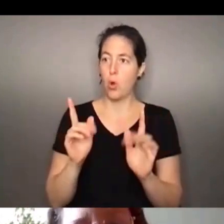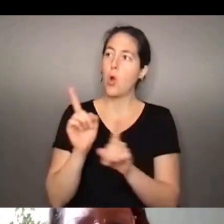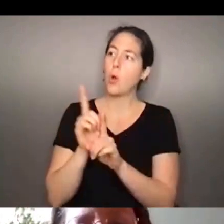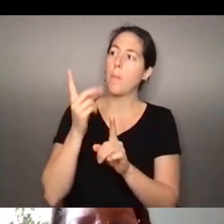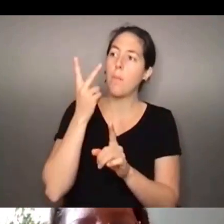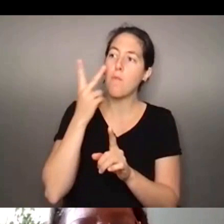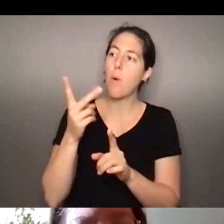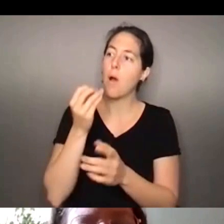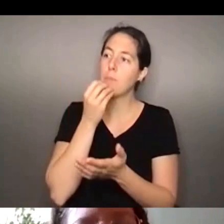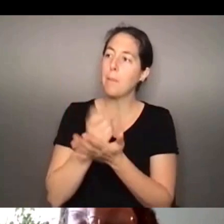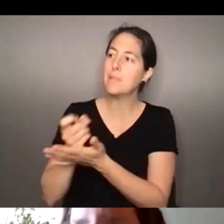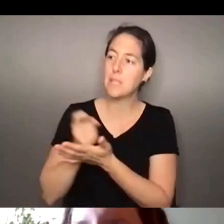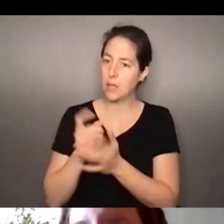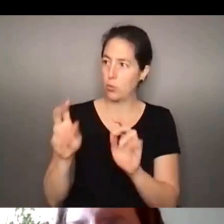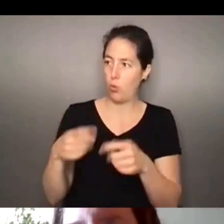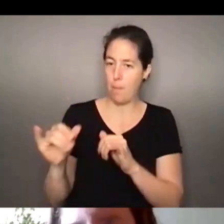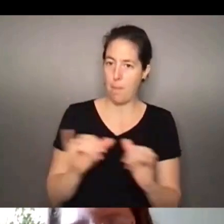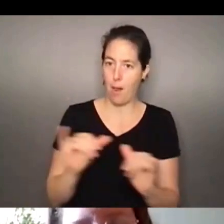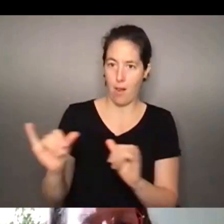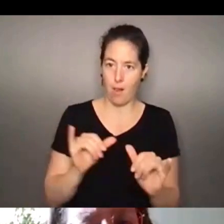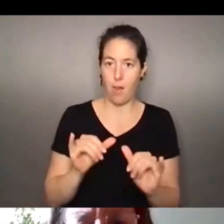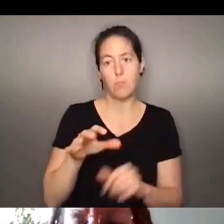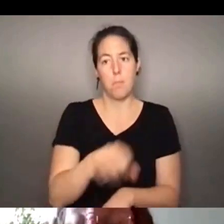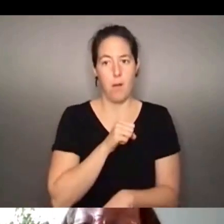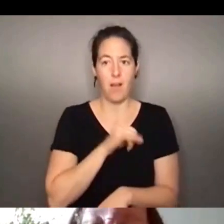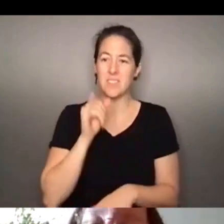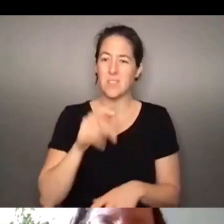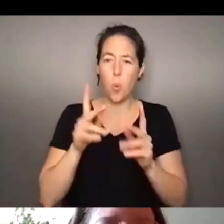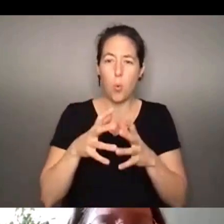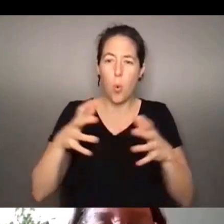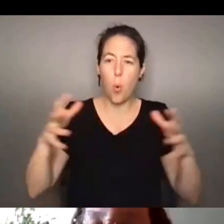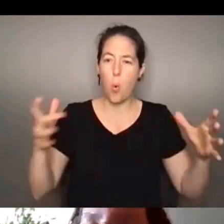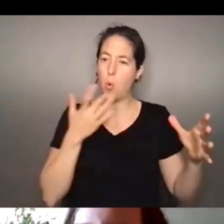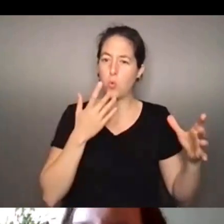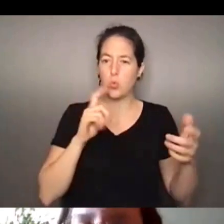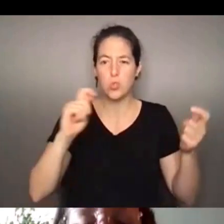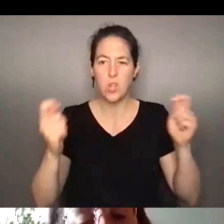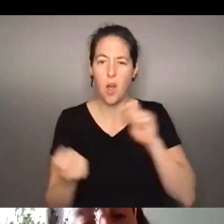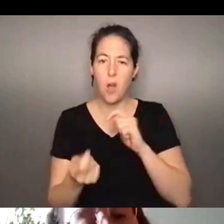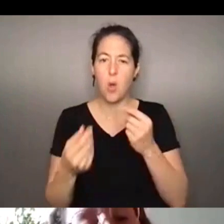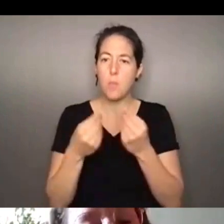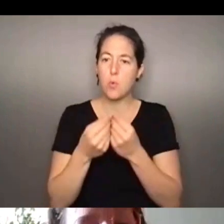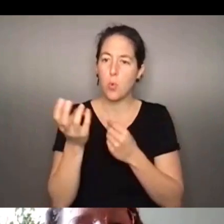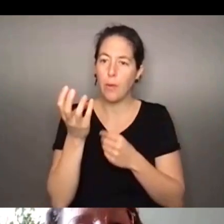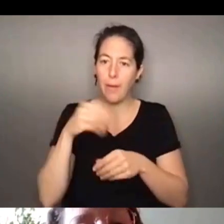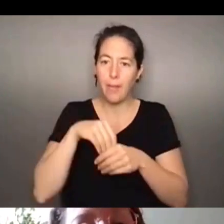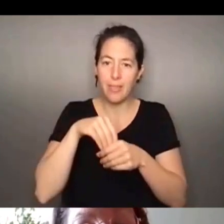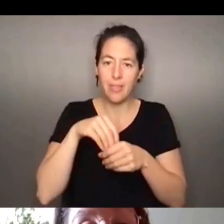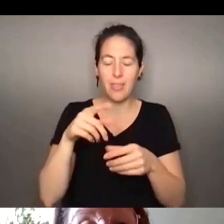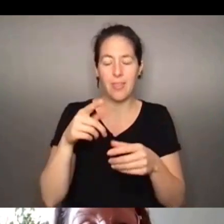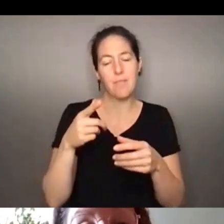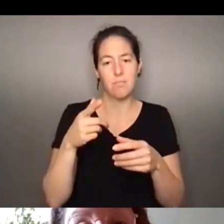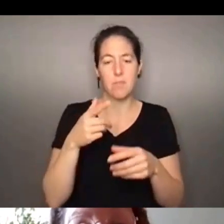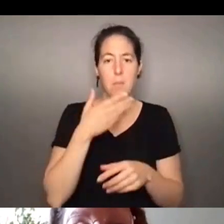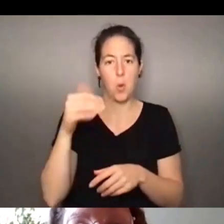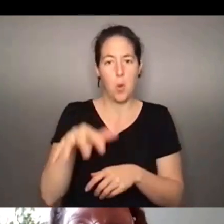ça devient trop gros, un peu pour les concombres aussi, là, quand ça devient trop gros, le goût change, il y a beaucoup, beaucoup de pépins. Donc, cueillez ça